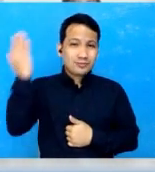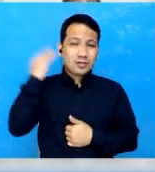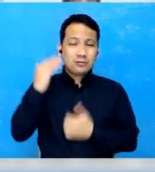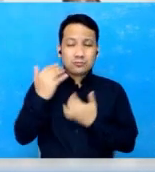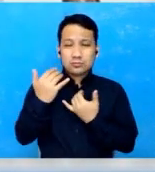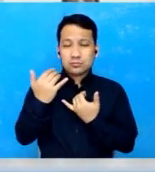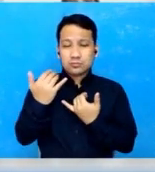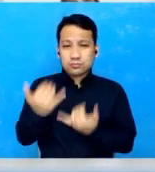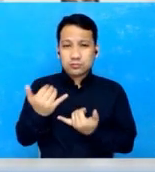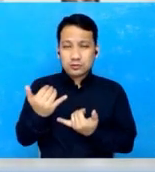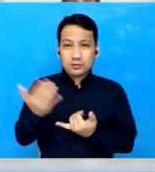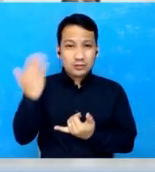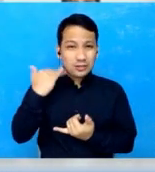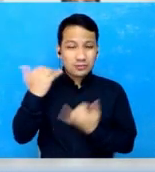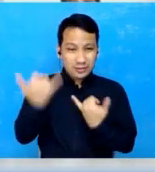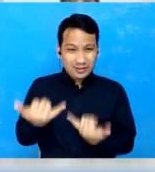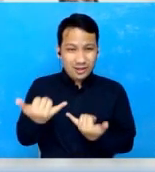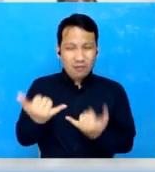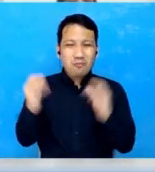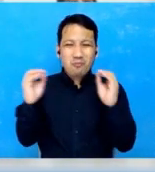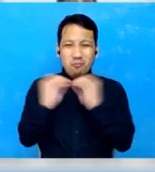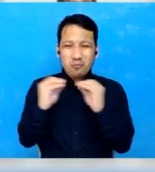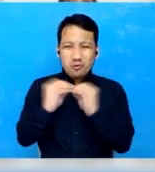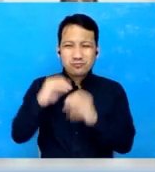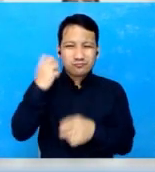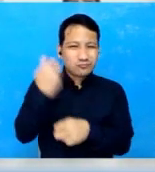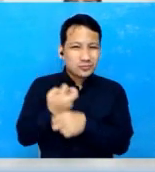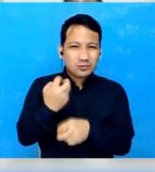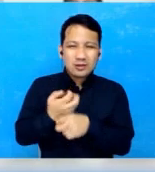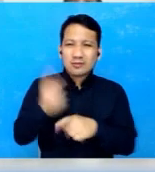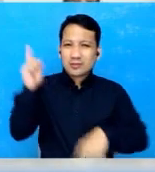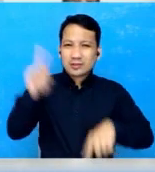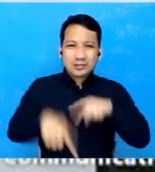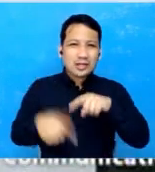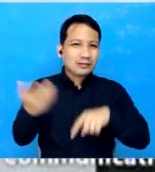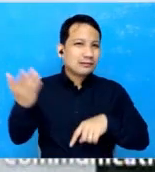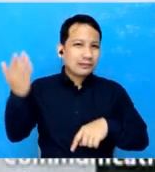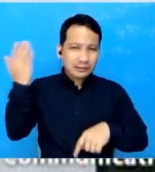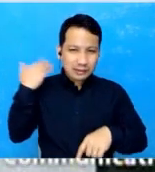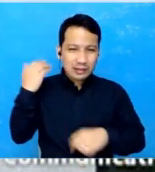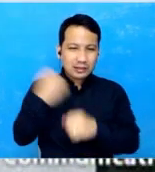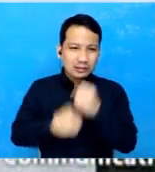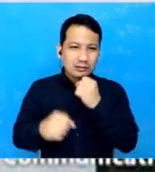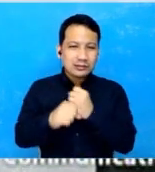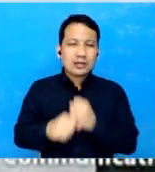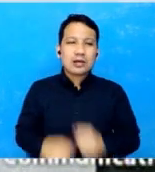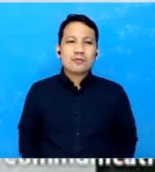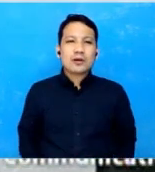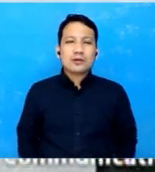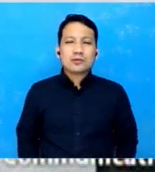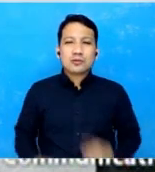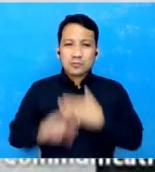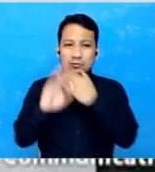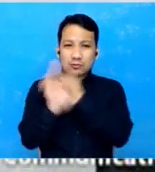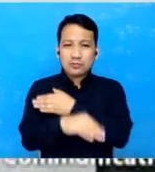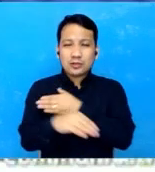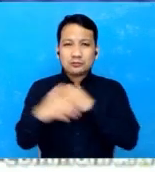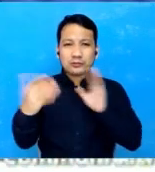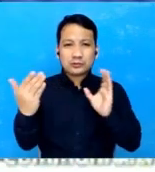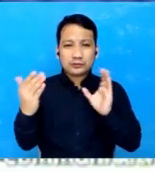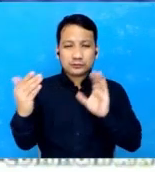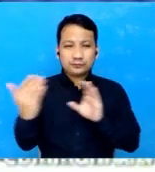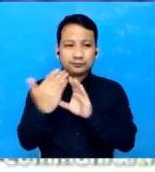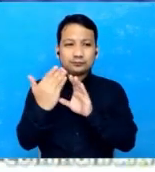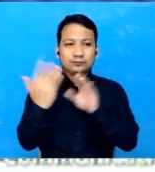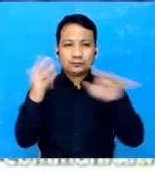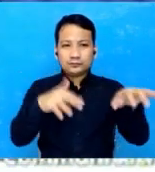are even tougher than those we battled last year. Sa pagbabalik naman ng face-to-face classes, nakapila